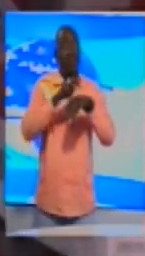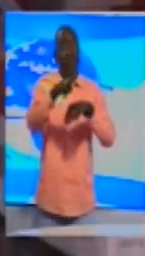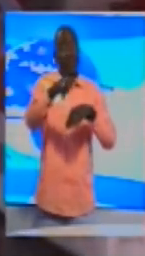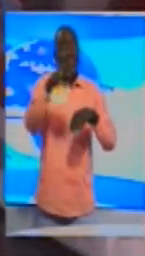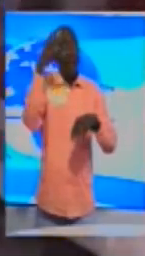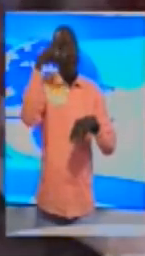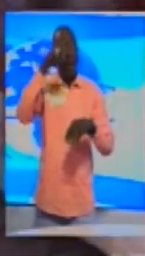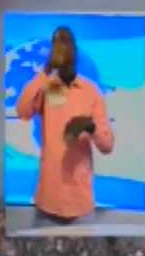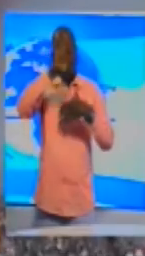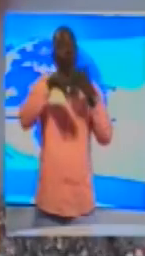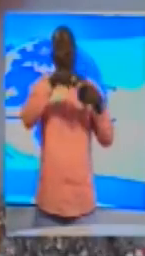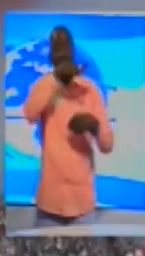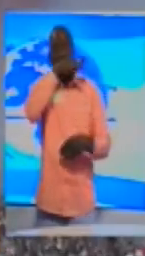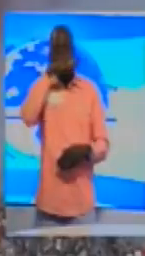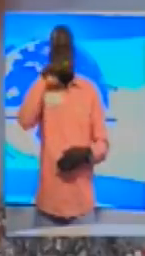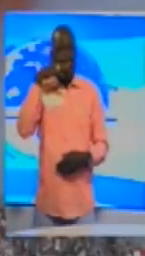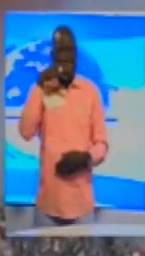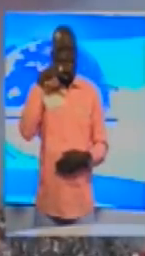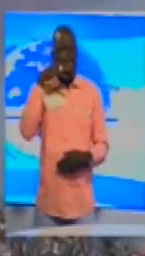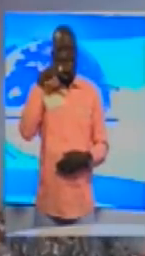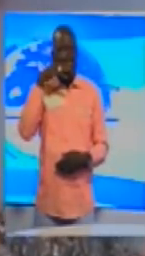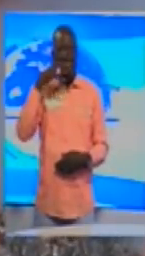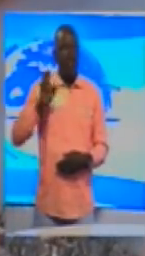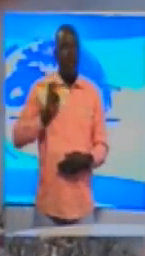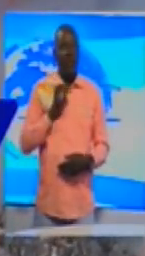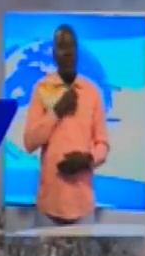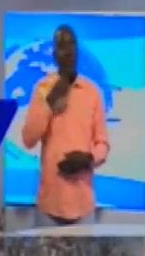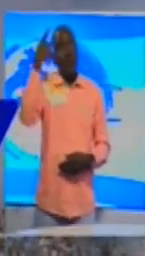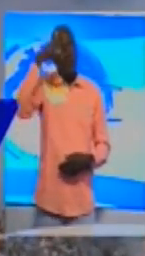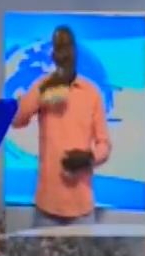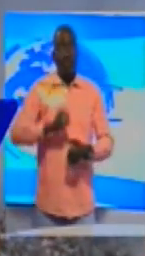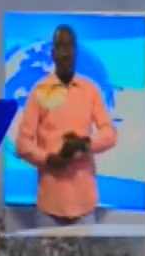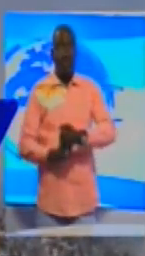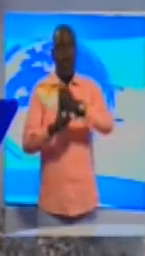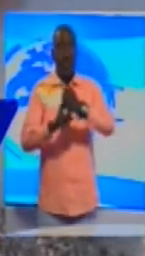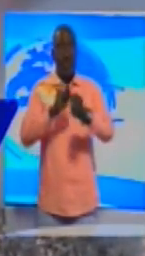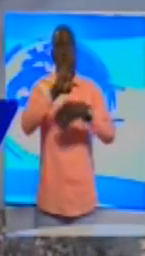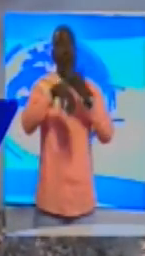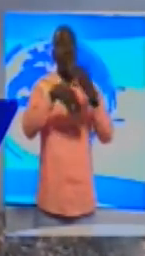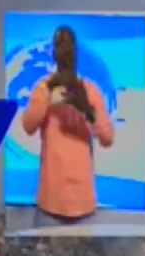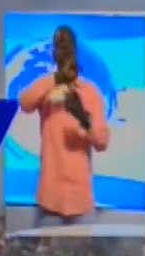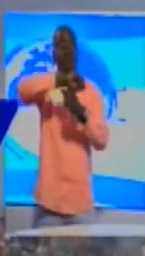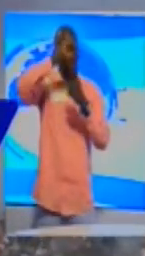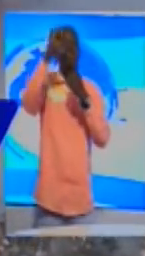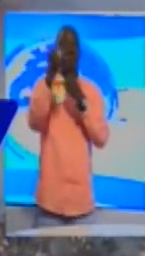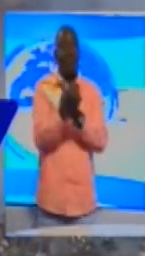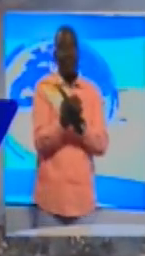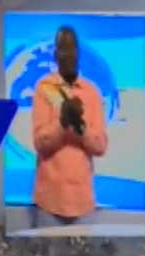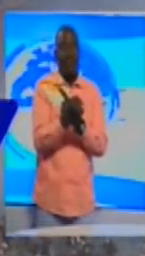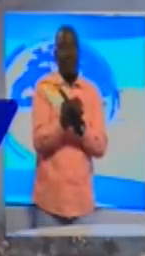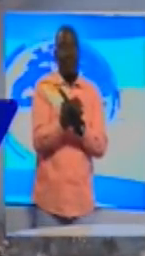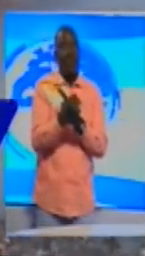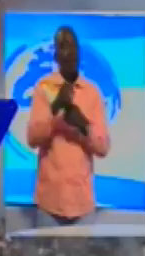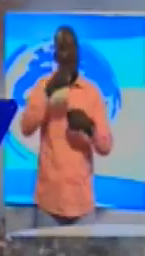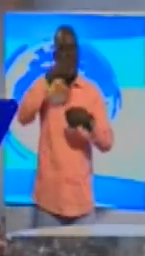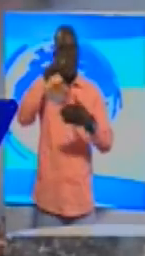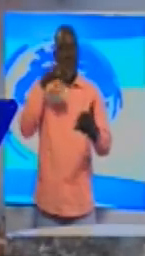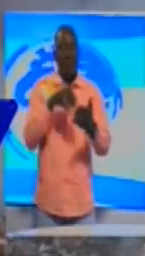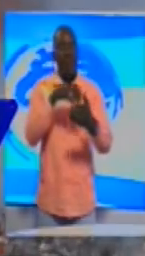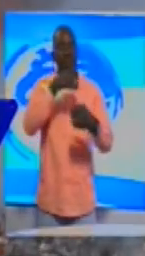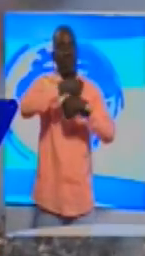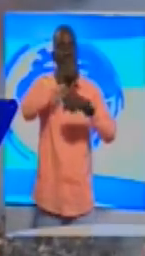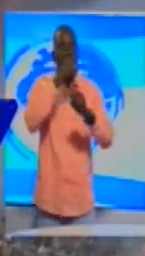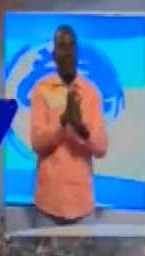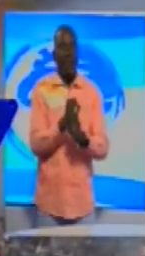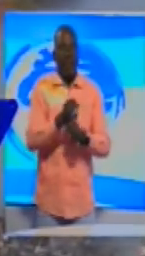aux contrebandiers. Nous avons aussi pour notre mission donc de protéger la communauté, donc la société, notre société, contre les produits, voilà, les produits